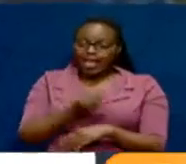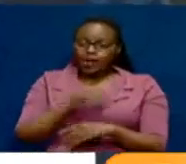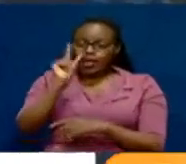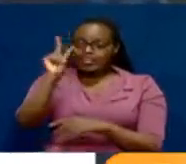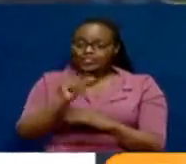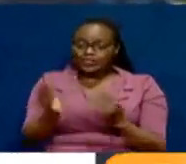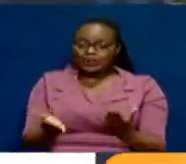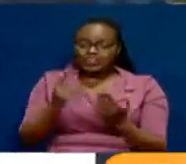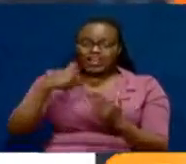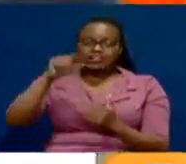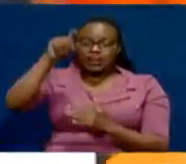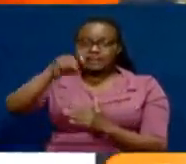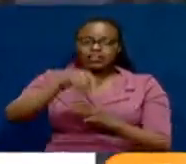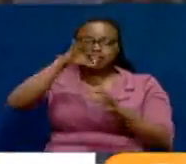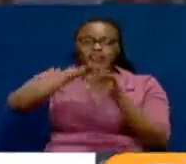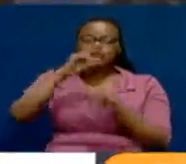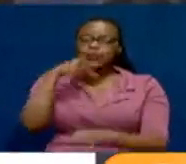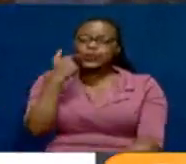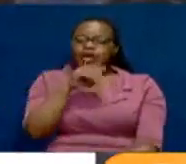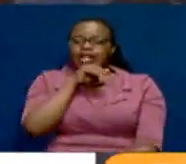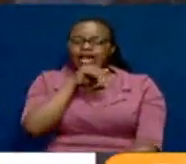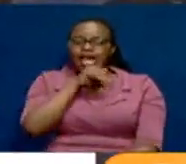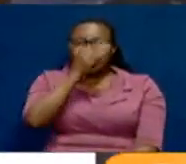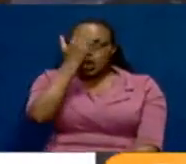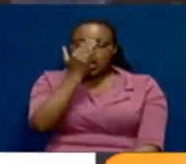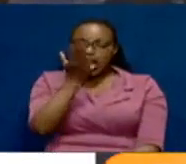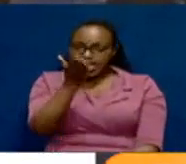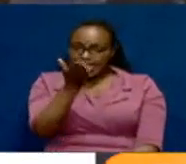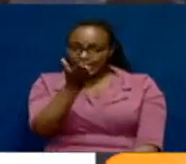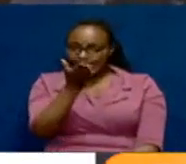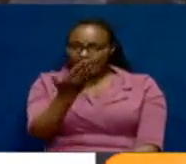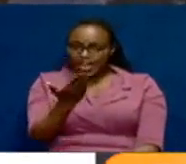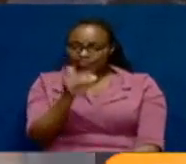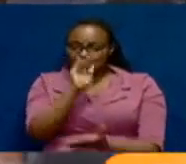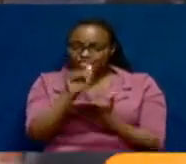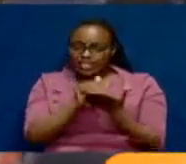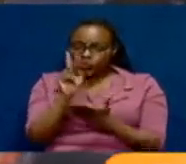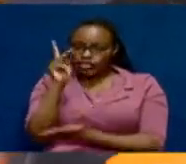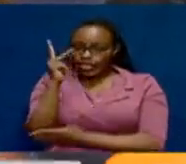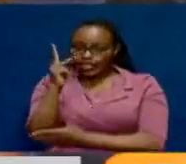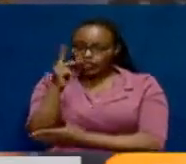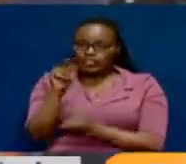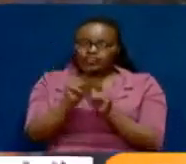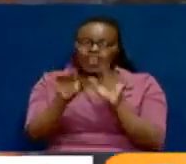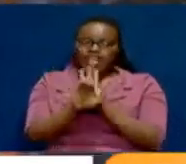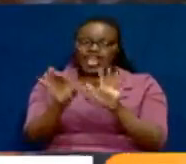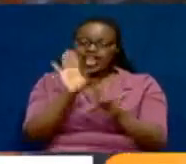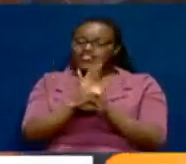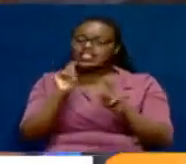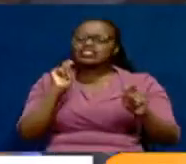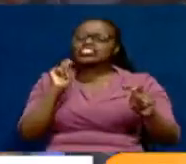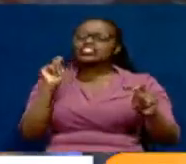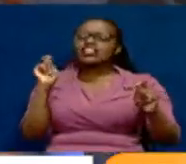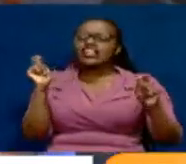ifufuliwe, lazima tupatie Raila Amolo Odinga. Manake hata huko central vindu vichenjanga.